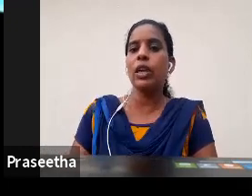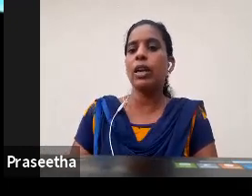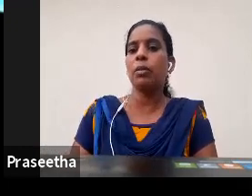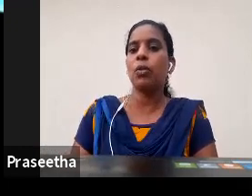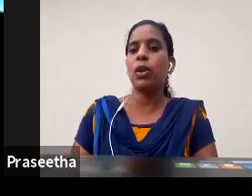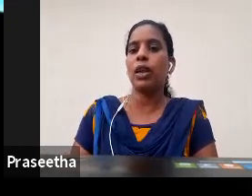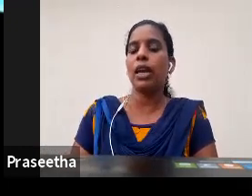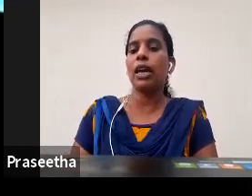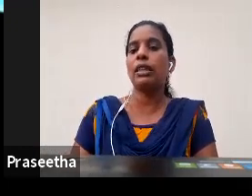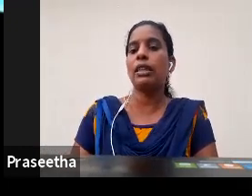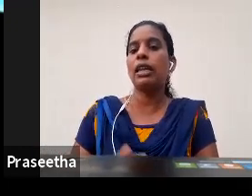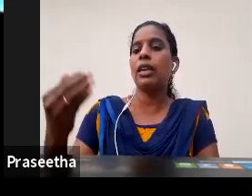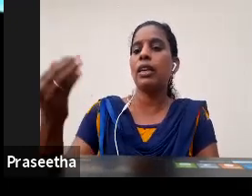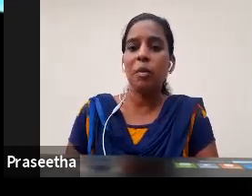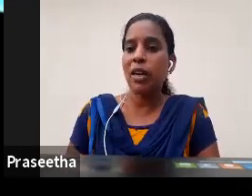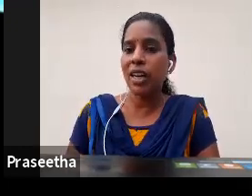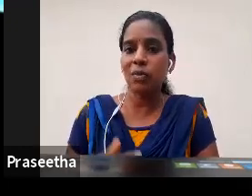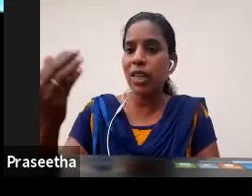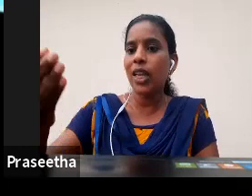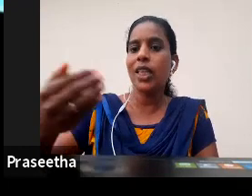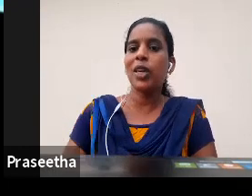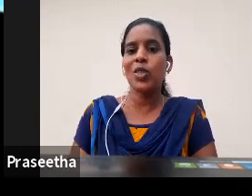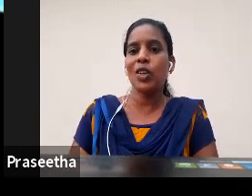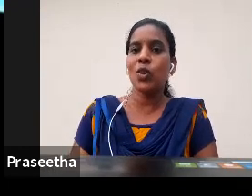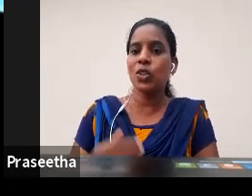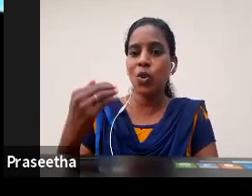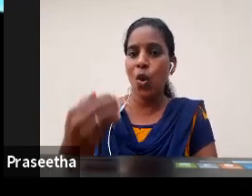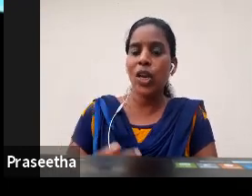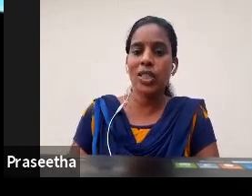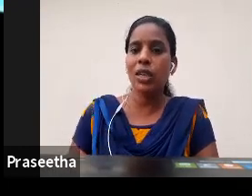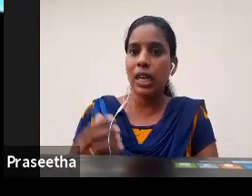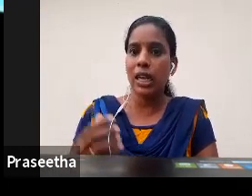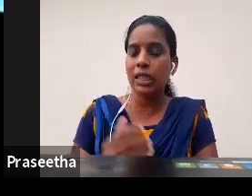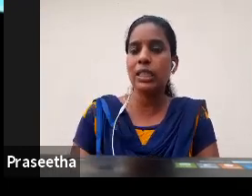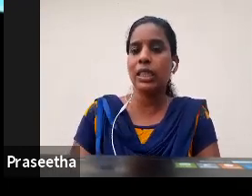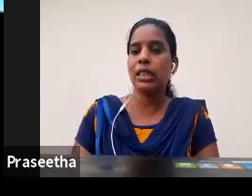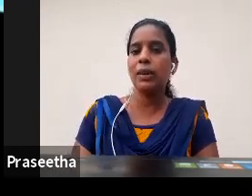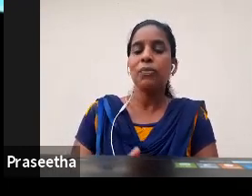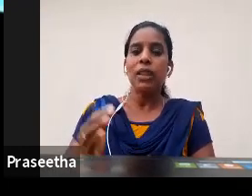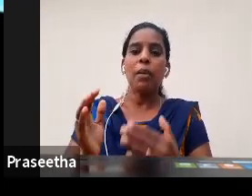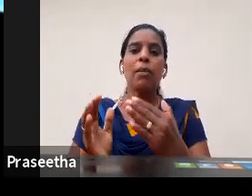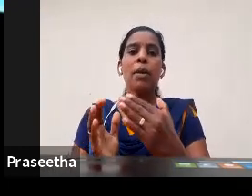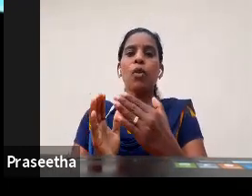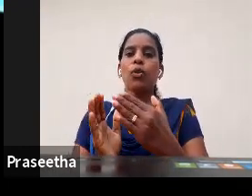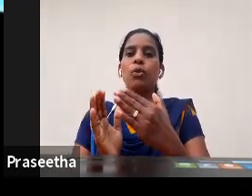അല്ലെങ്കിൽ ഈ വീഡിയോയിൽ കണ്ട പോലെ, അതല്ലെങ്കിൽ നമ്മുടെ മണിയേട്ടം വന്നില്ലേ എന്ന് ബൈജു സാർ ചോദിച്ച ഒരു കോണ്ടെക്സ്റ്റ് കണക്ട് ചെയ്തിട്ട്, നമ്മളിപ്പോ